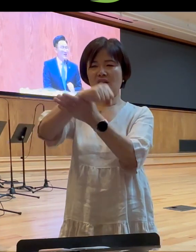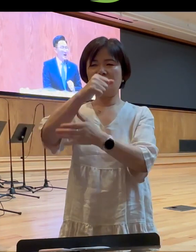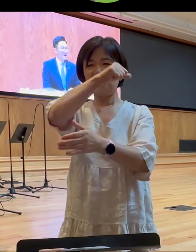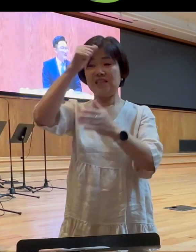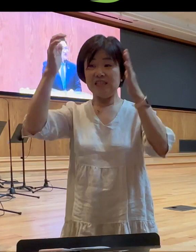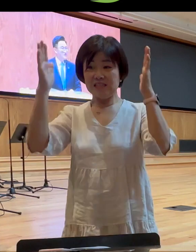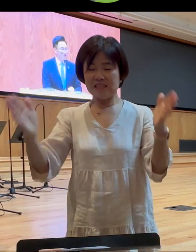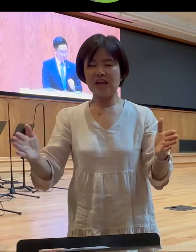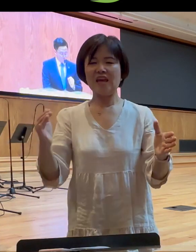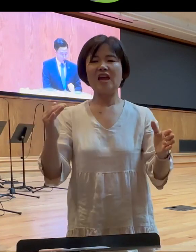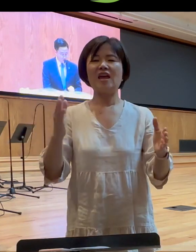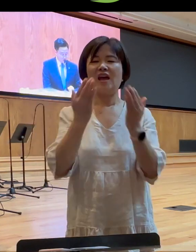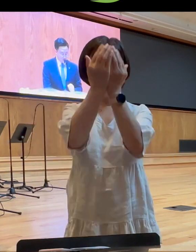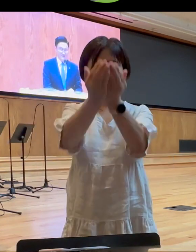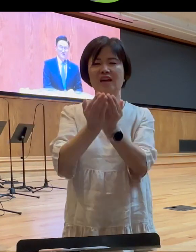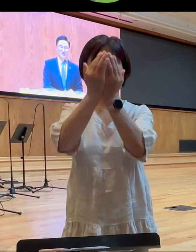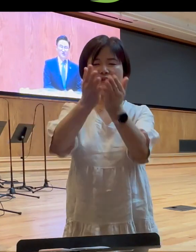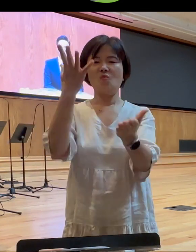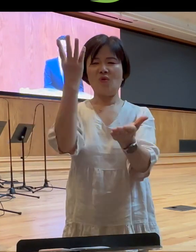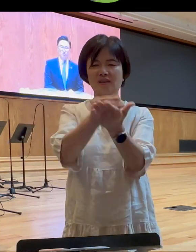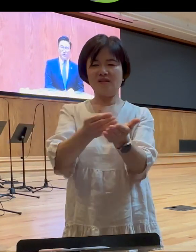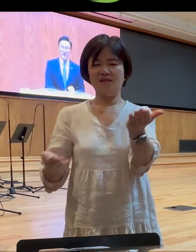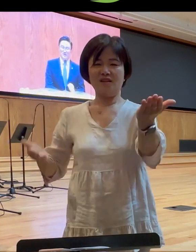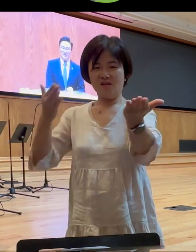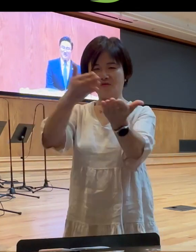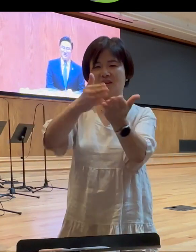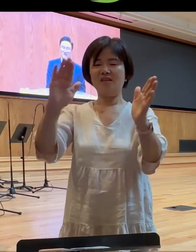인생의 항해를 완주하는